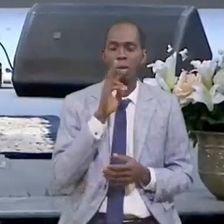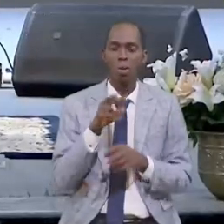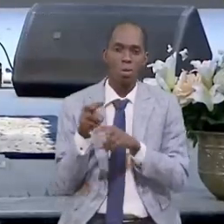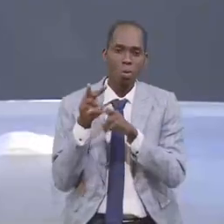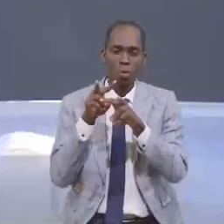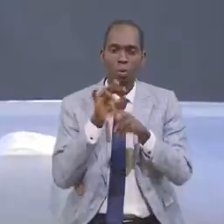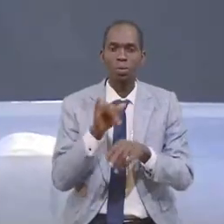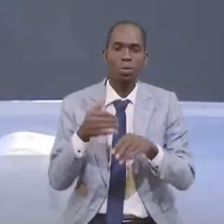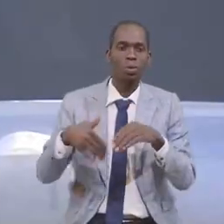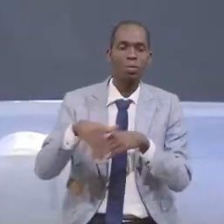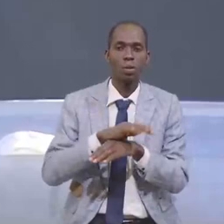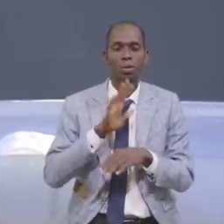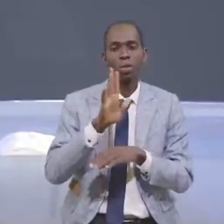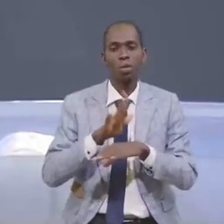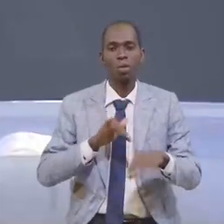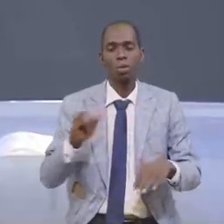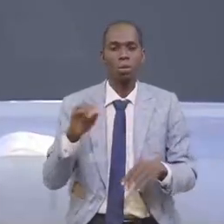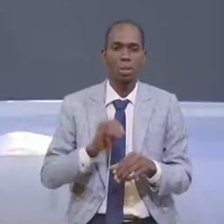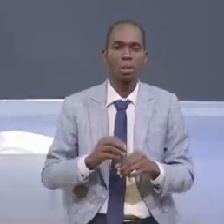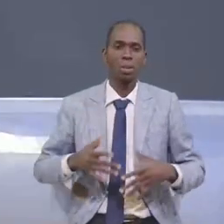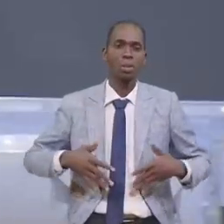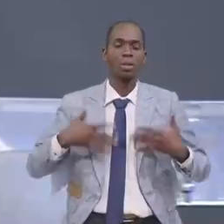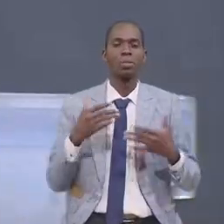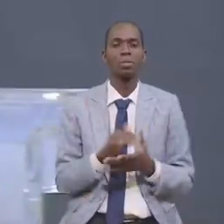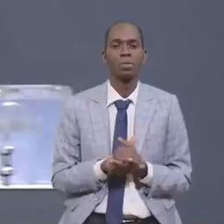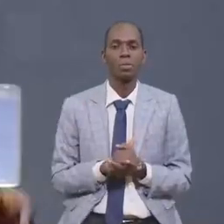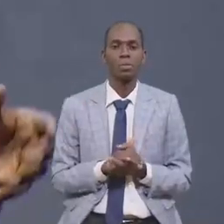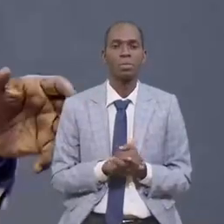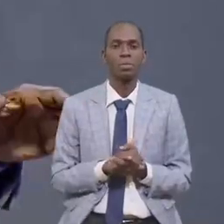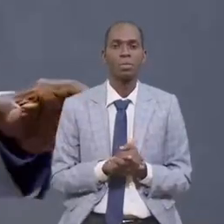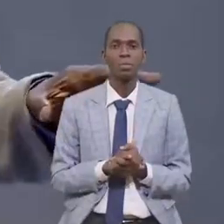Et tu veilles sur ton appel dans la vie.